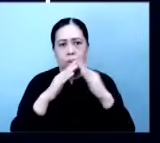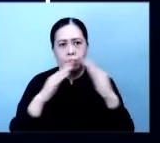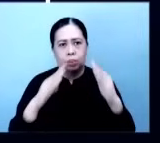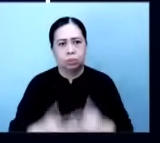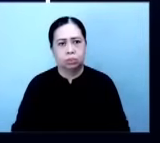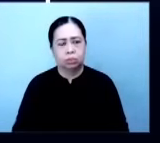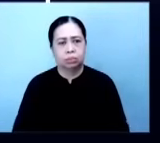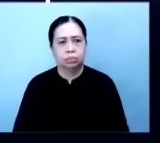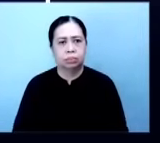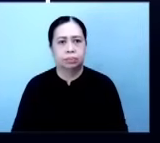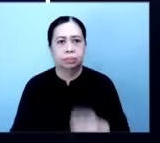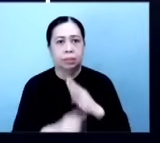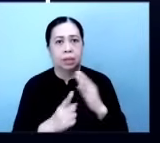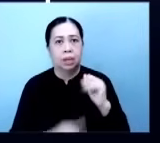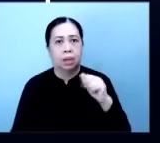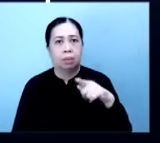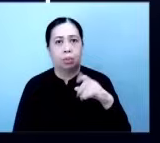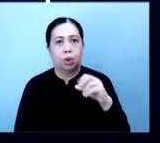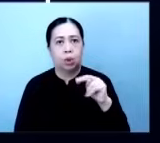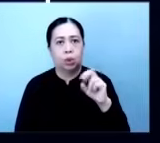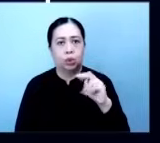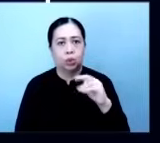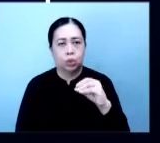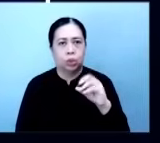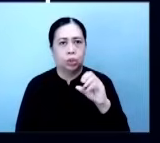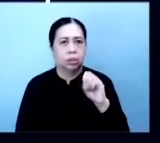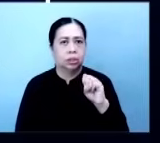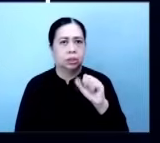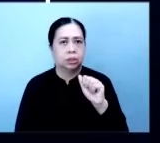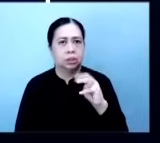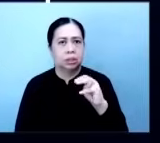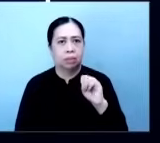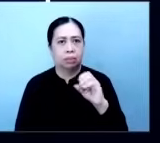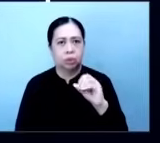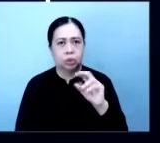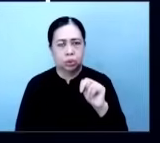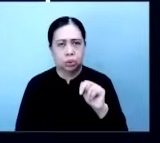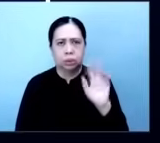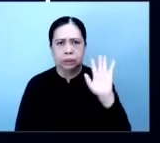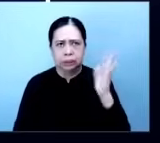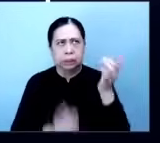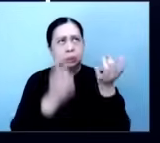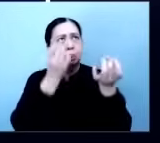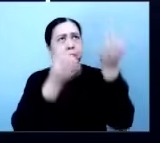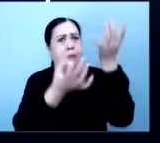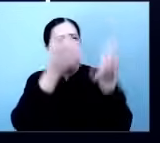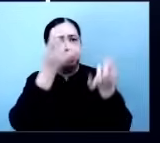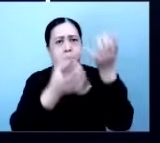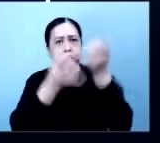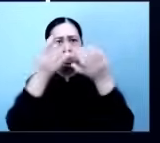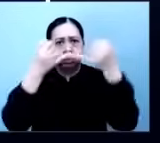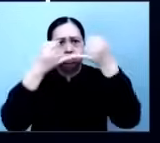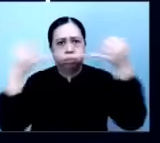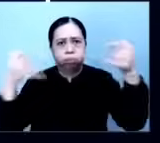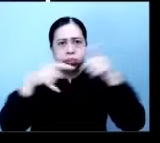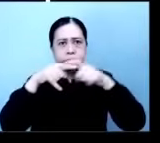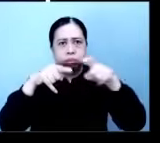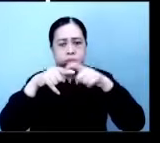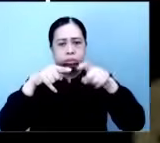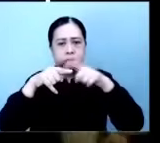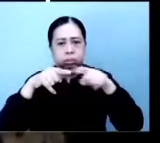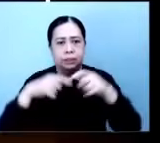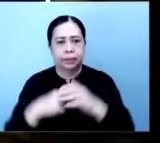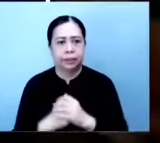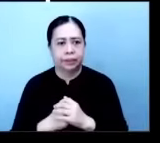Sa barangay Apolonio Samson naman sa Quezon City, nagmistulang fireworks display ang pumutok na mga kable ng kuryenteng yan. Wala